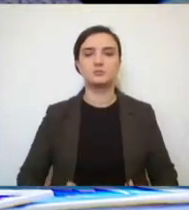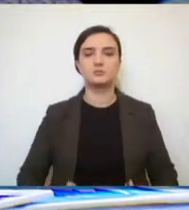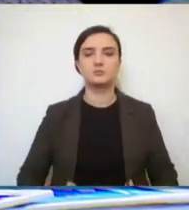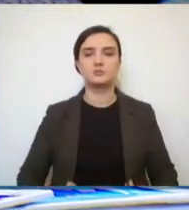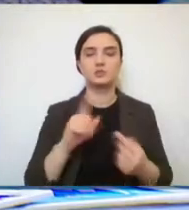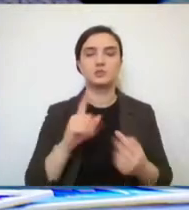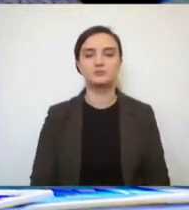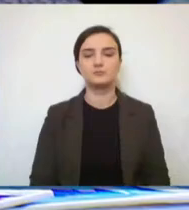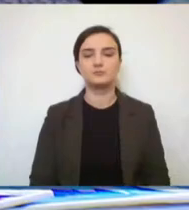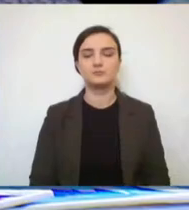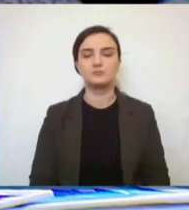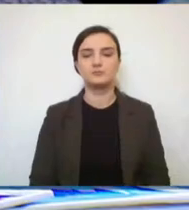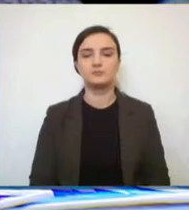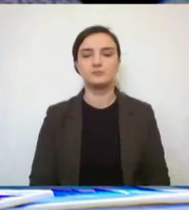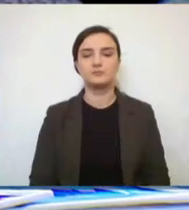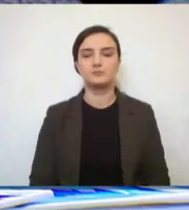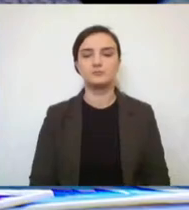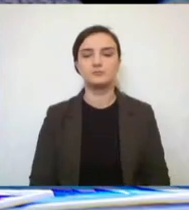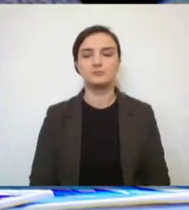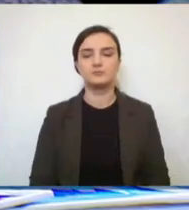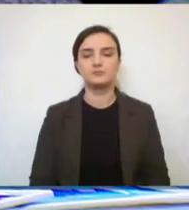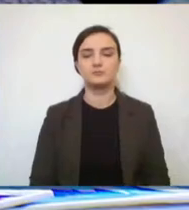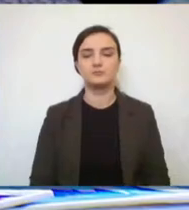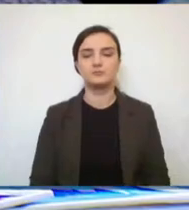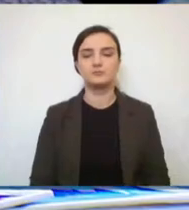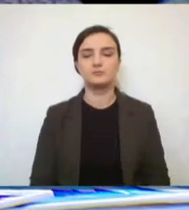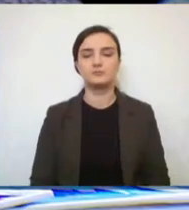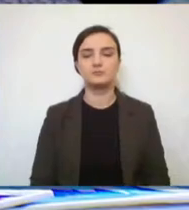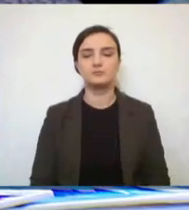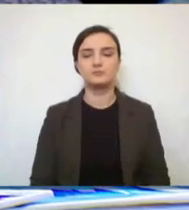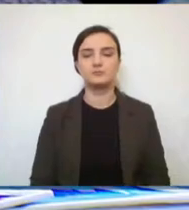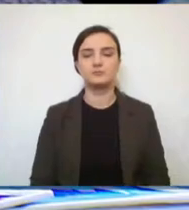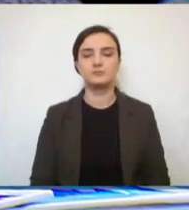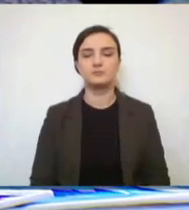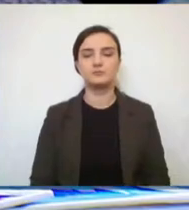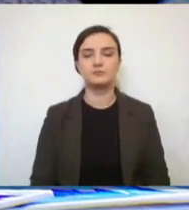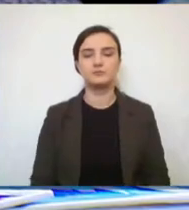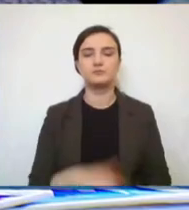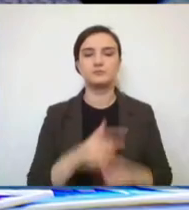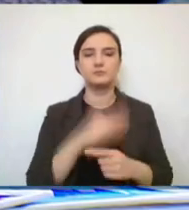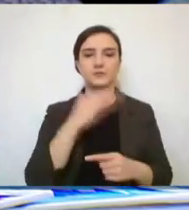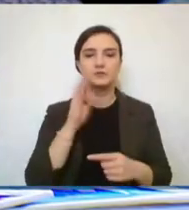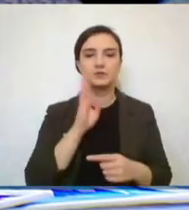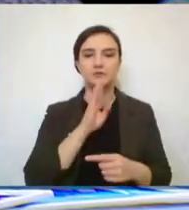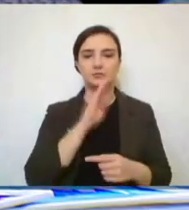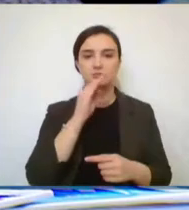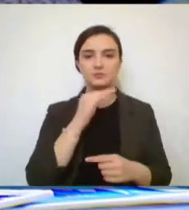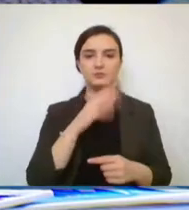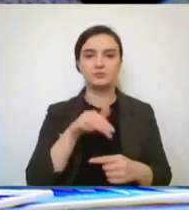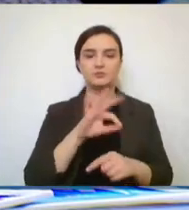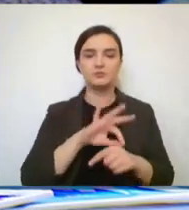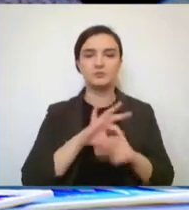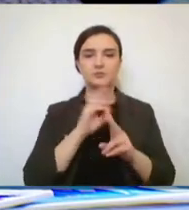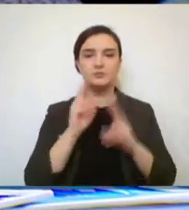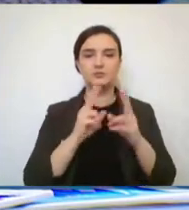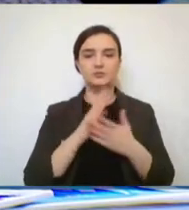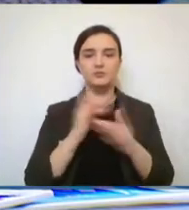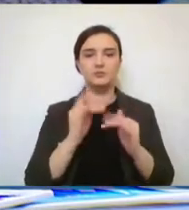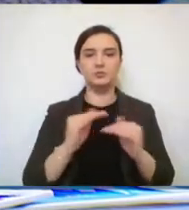ატარებენ მშობლები და ძალიან ბევრი მშობელის, ასე ვთქვათ, ჩივილი არის ასეთი, რომ ბავშვები გახდნენ